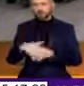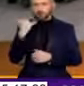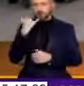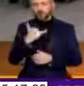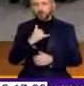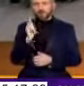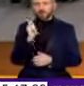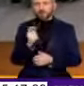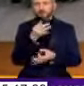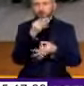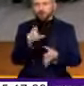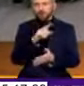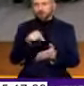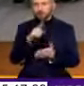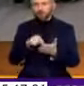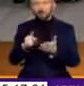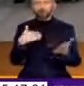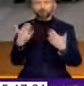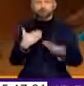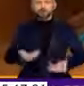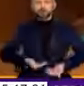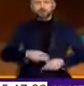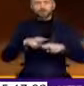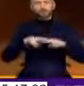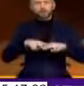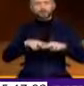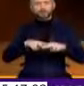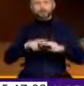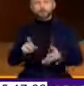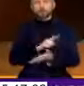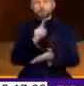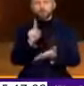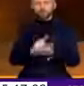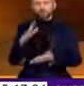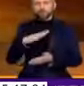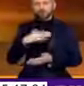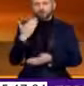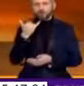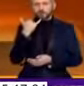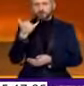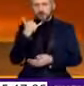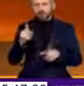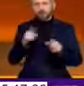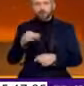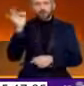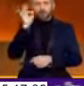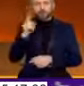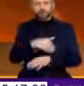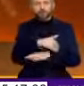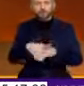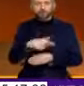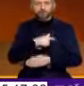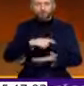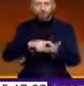вже ставити будь-які питання, які стосуються життя в столиці. Обов'язково чекаємо на ваші дзвінки. Також нагадаю, що адресу